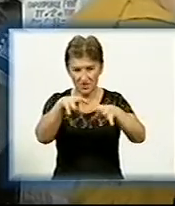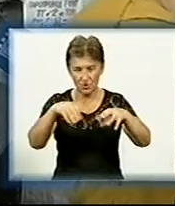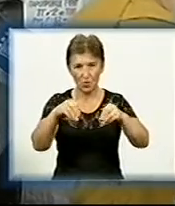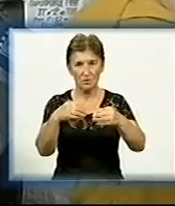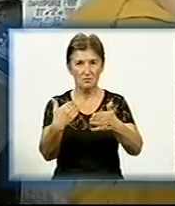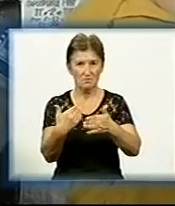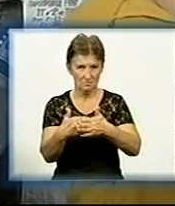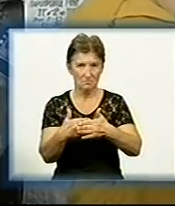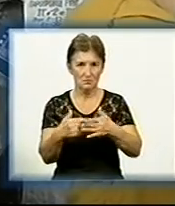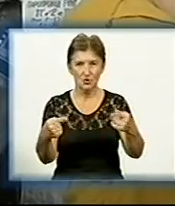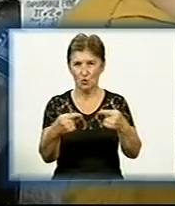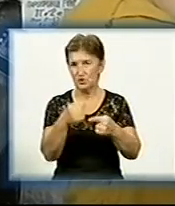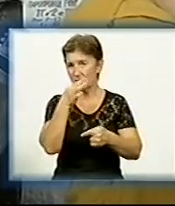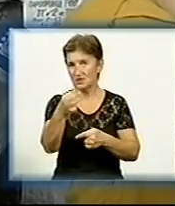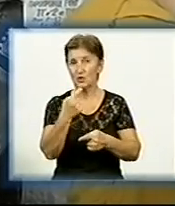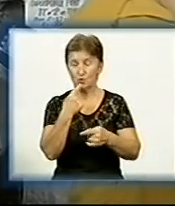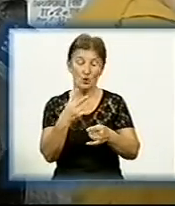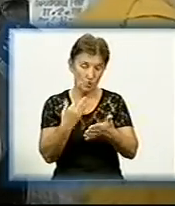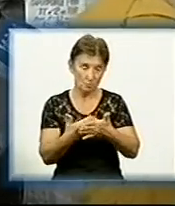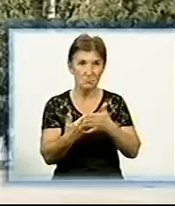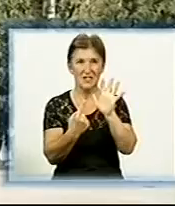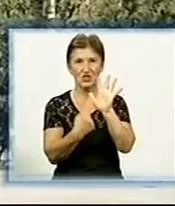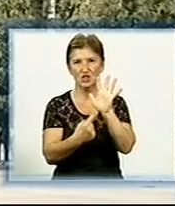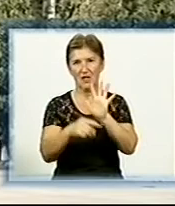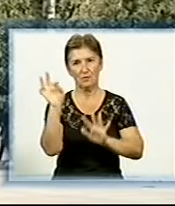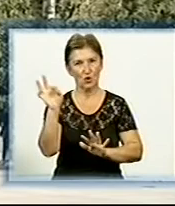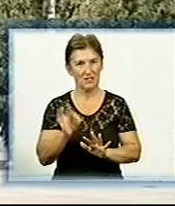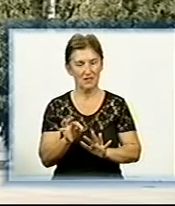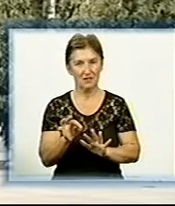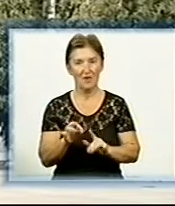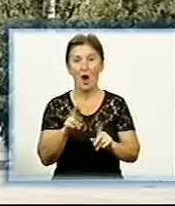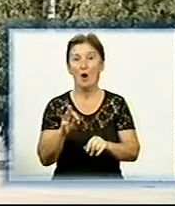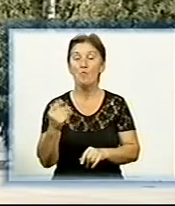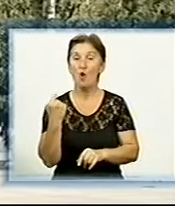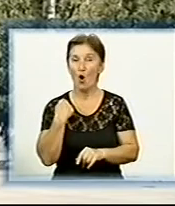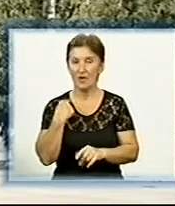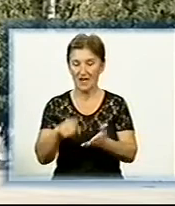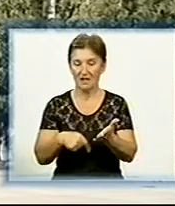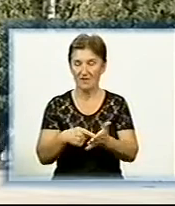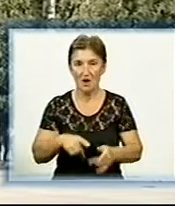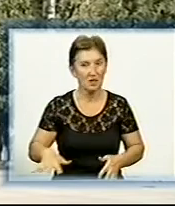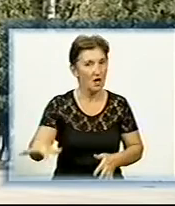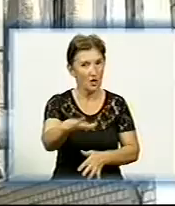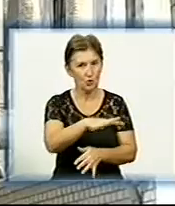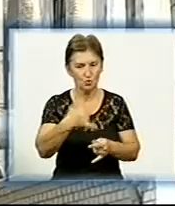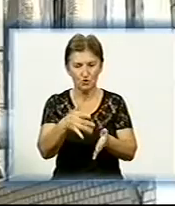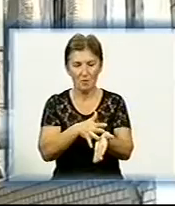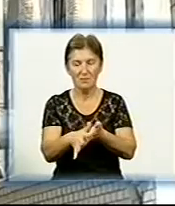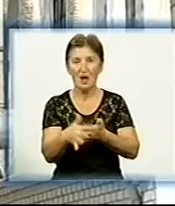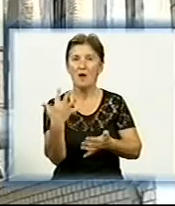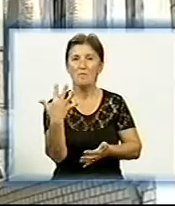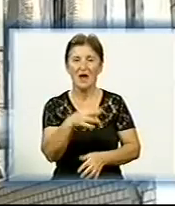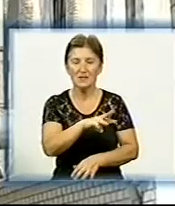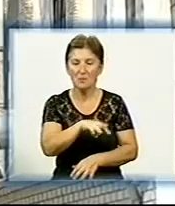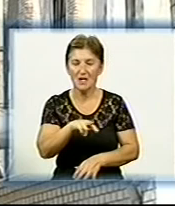ориентировочно порядка 60% от того, что мы должны отремонтировать. Тривають роботи і по Кіровограду. На них теплоенергетик вже витратив 5 мільйонів